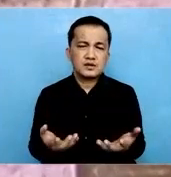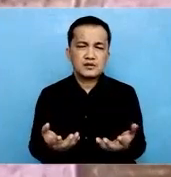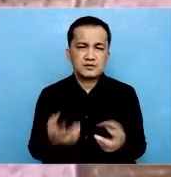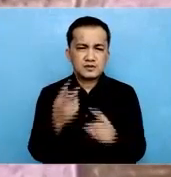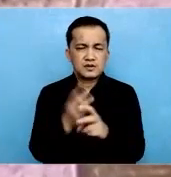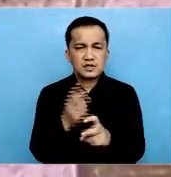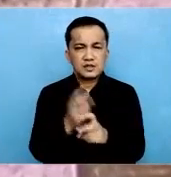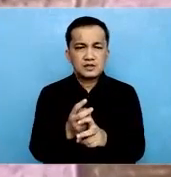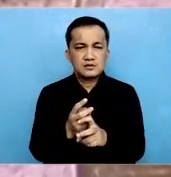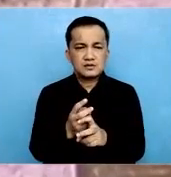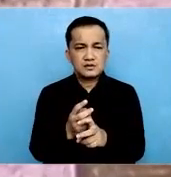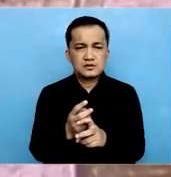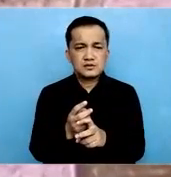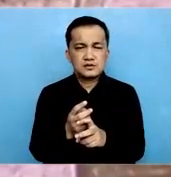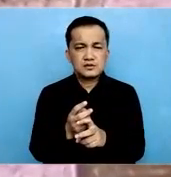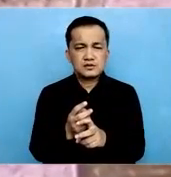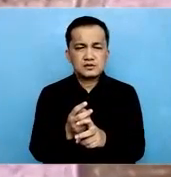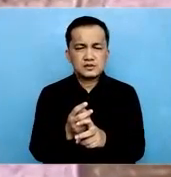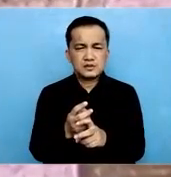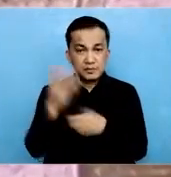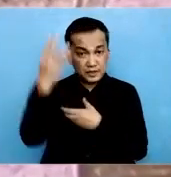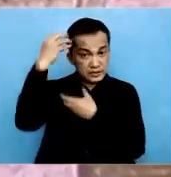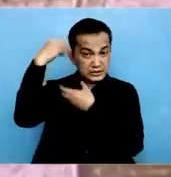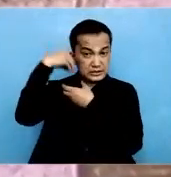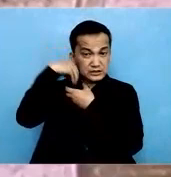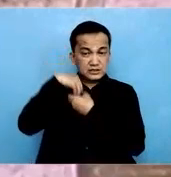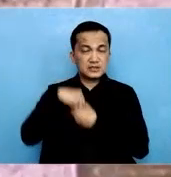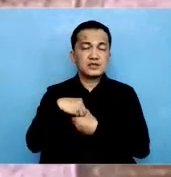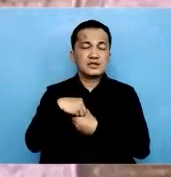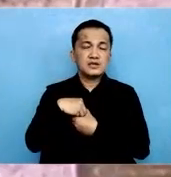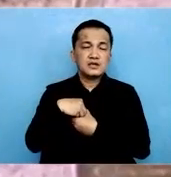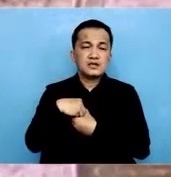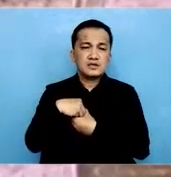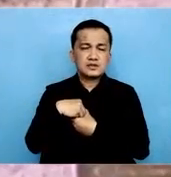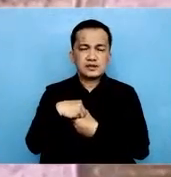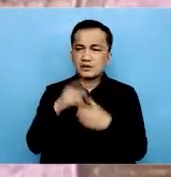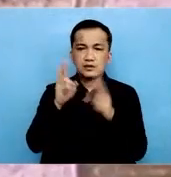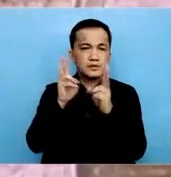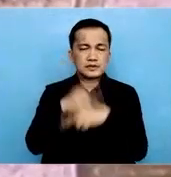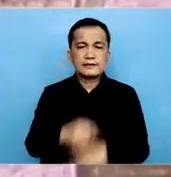pong mag-sink in. Kasi nga, hindi mo naman pa nakikita.